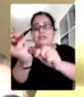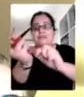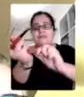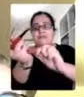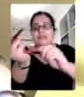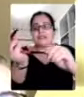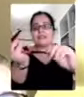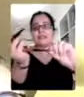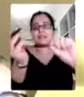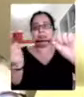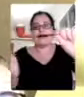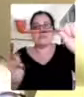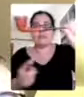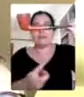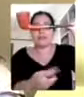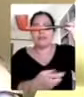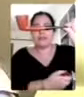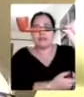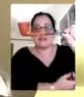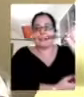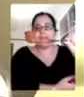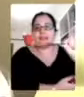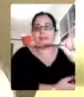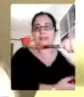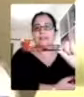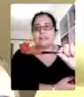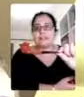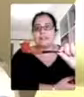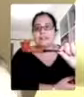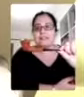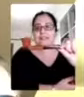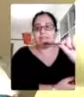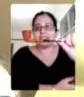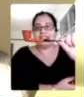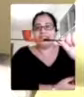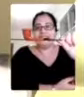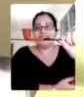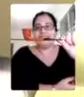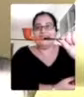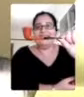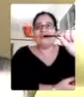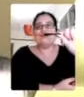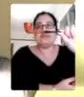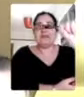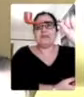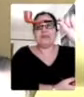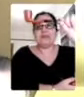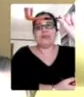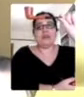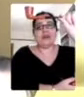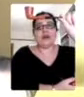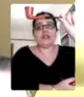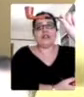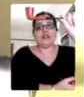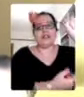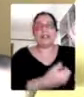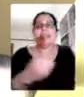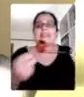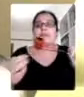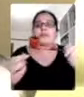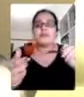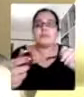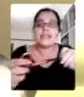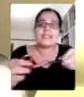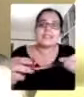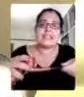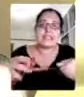aşalım. içiyorum. Kanadan Tabii haber tabii. gelecek. Göndersin onu Tabii. oynamak diye. De bununla da oynuyorum falan.